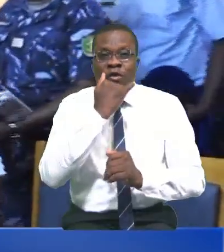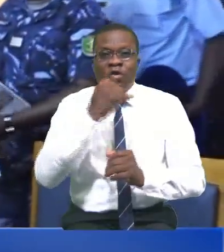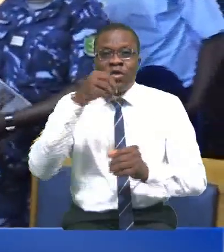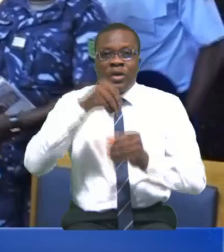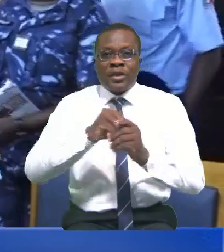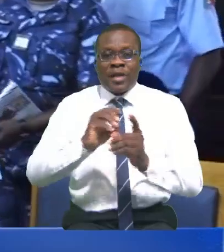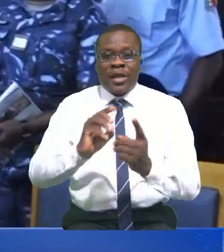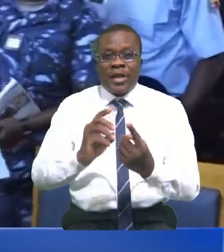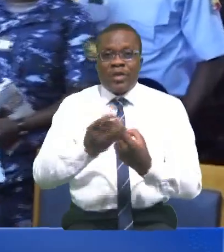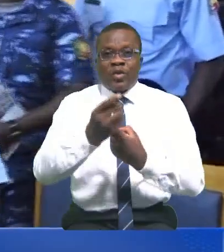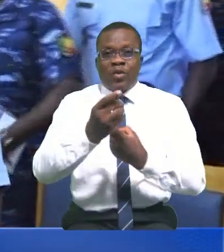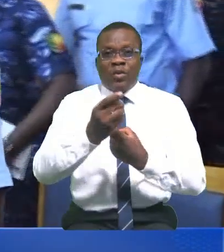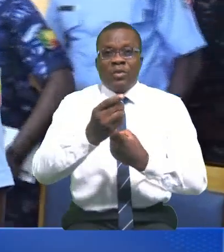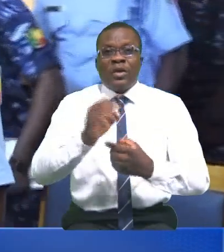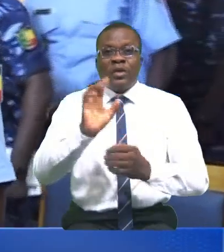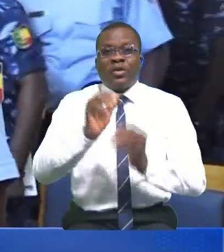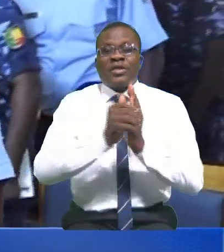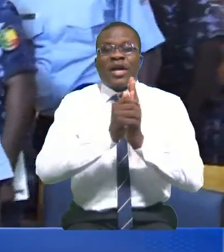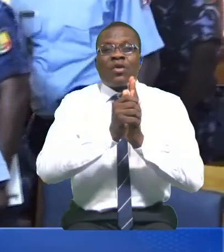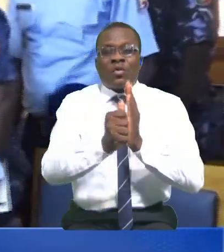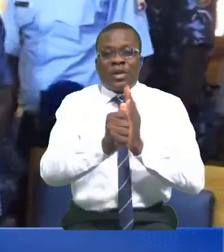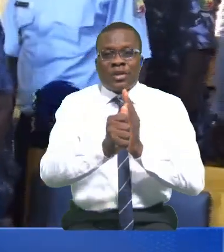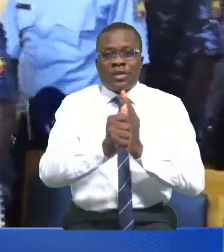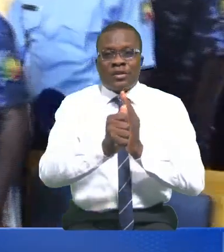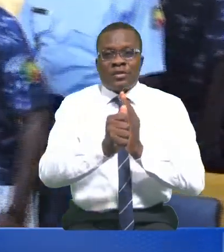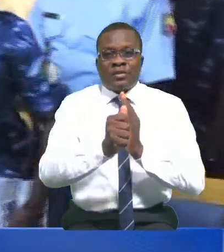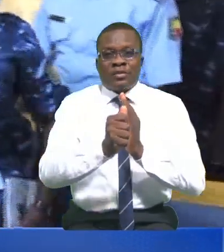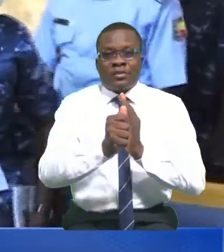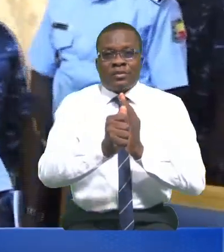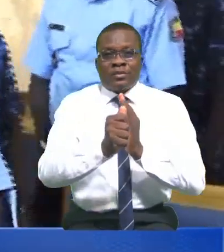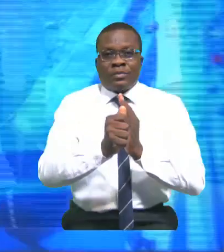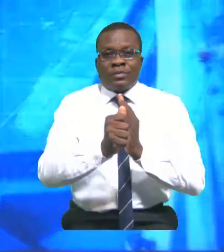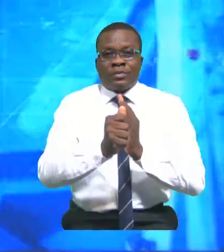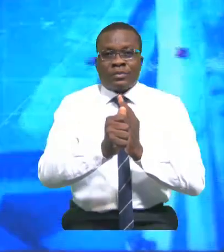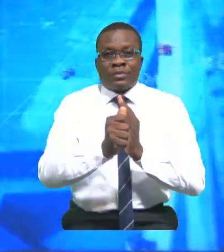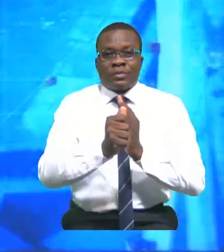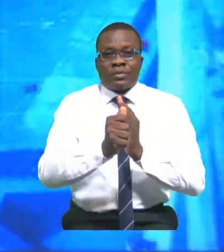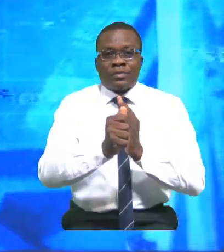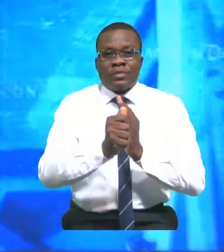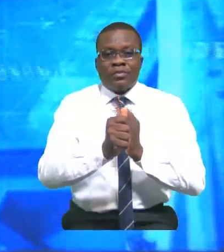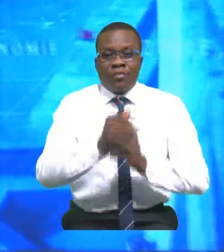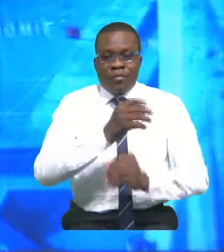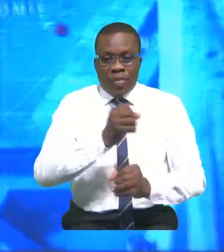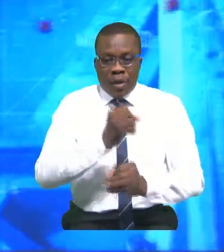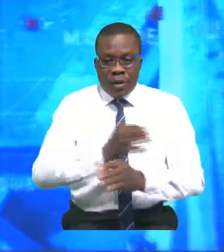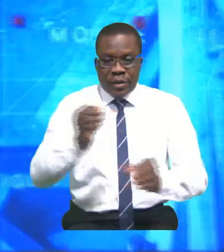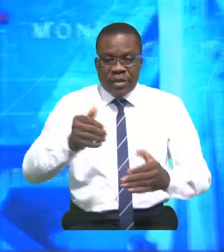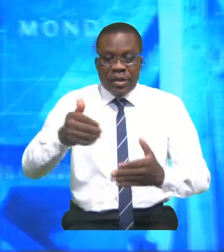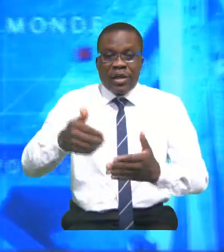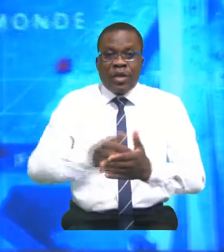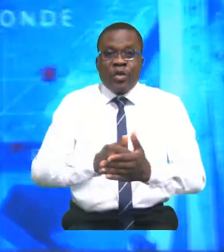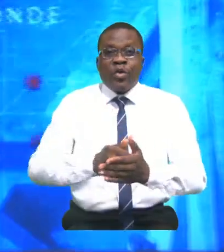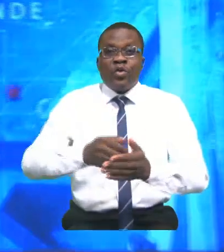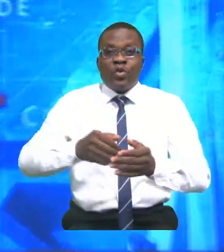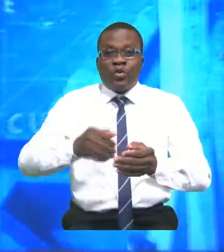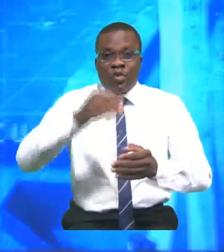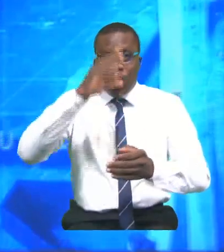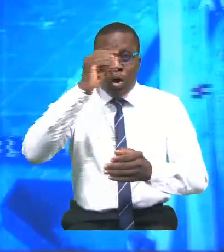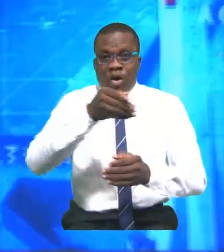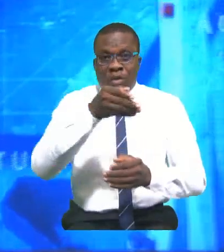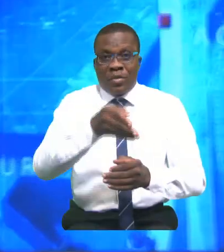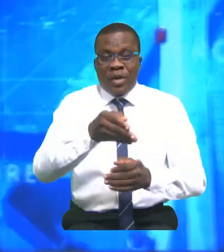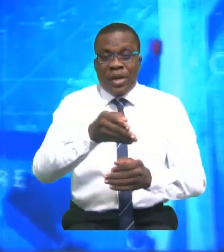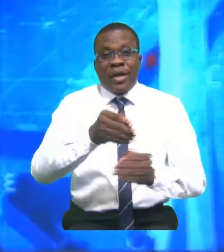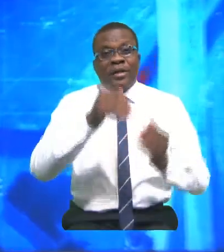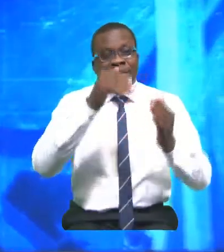domaines de sa compétence au ministère de la JCE et déjà le veau procureur spécial dresse